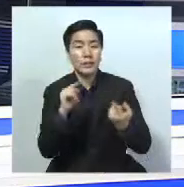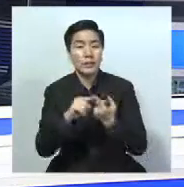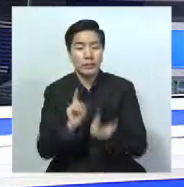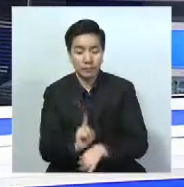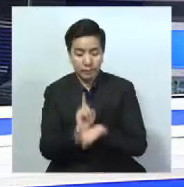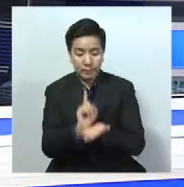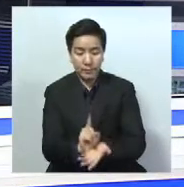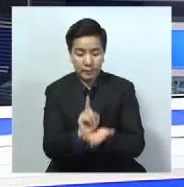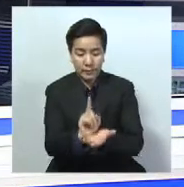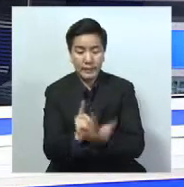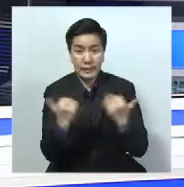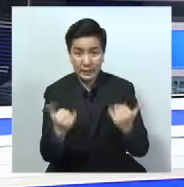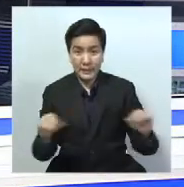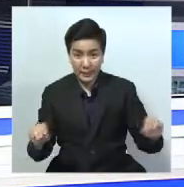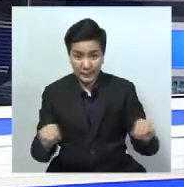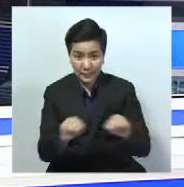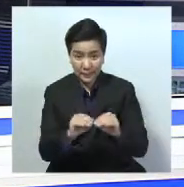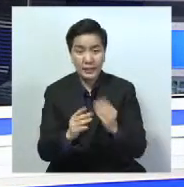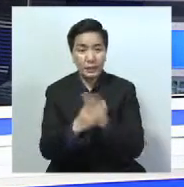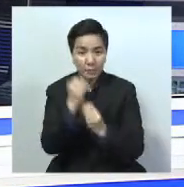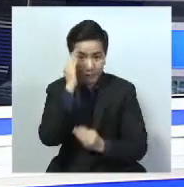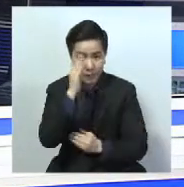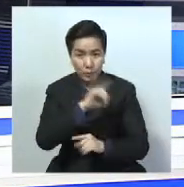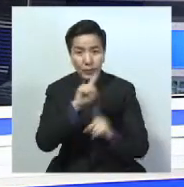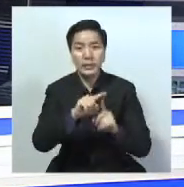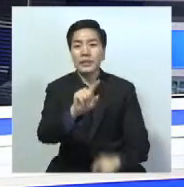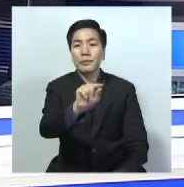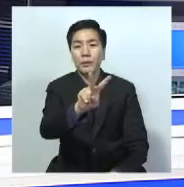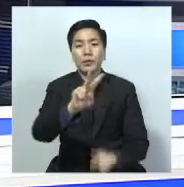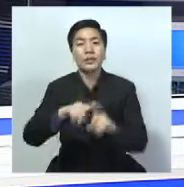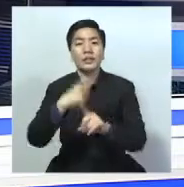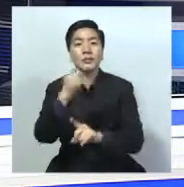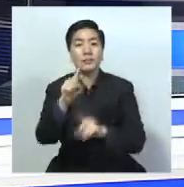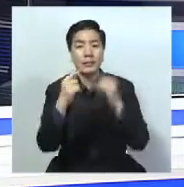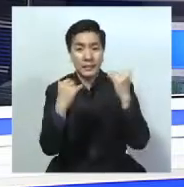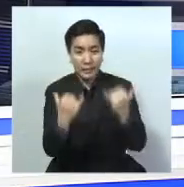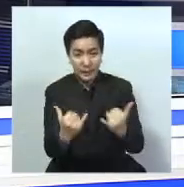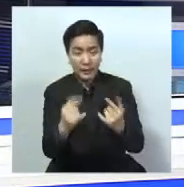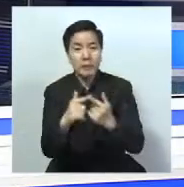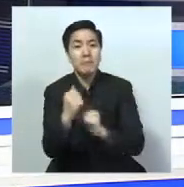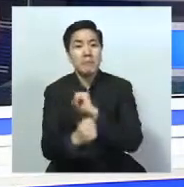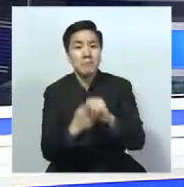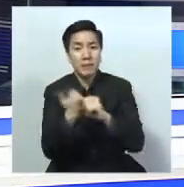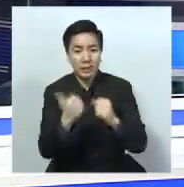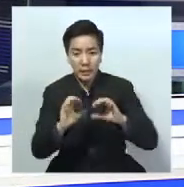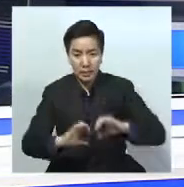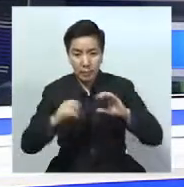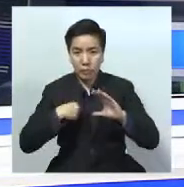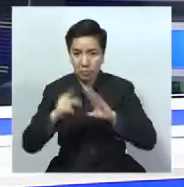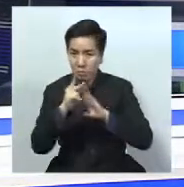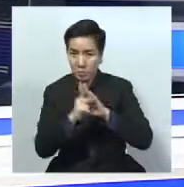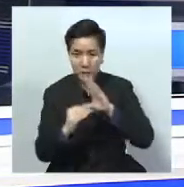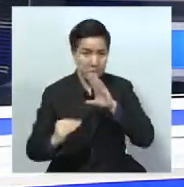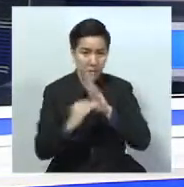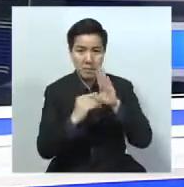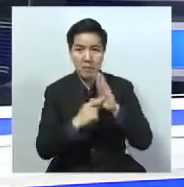ในช่วงของเทศกาลลอยกระทงนี้ที่กำลังจะมาถึงค่ะในสัปดาห์หน้าก็คือวันที่22พฤศจิกายนค่ะปีนี้ค่ะรัฐบาลเข้มงวดเล